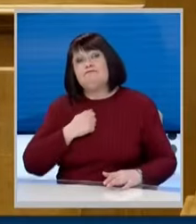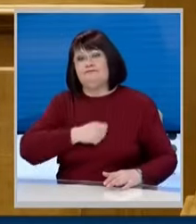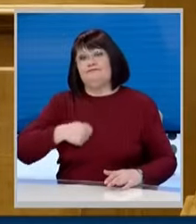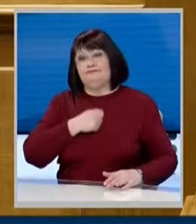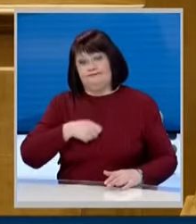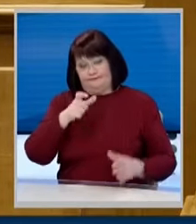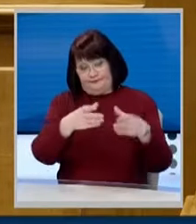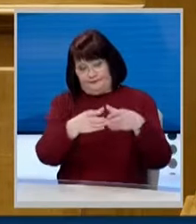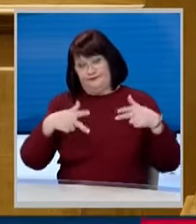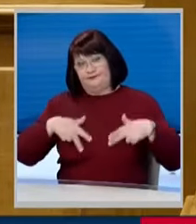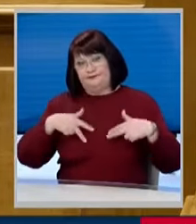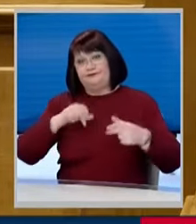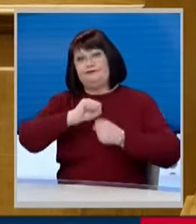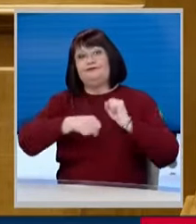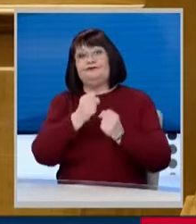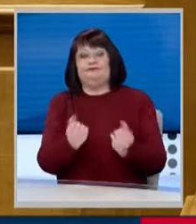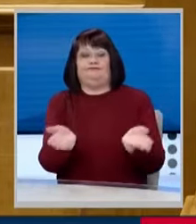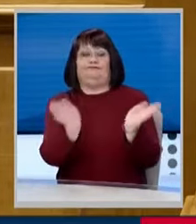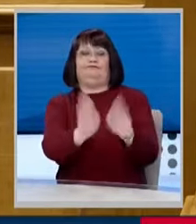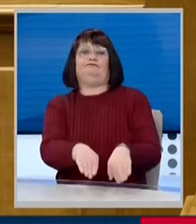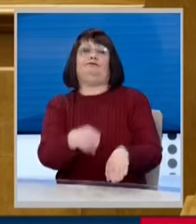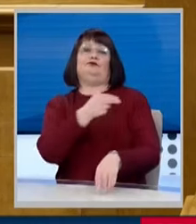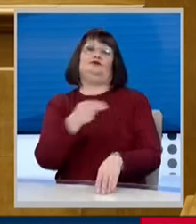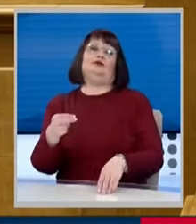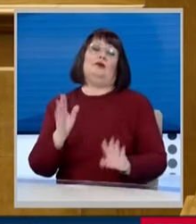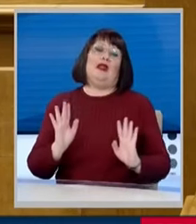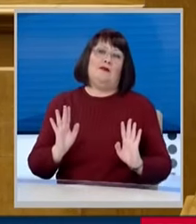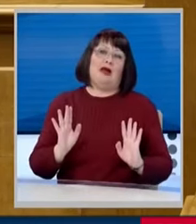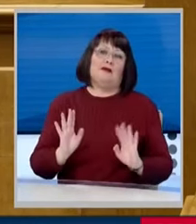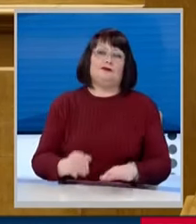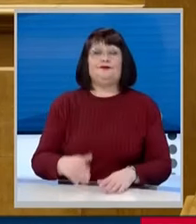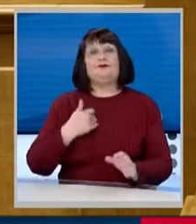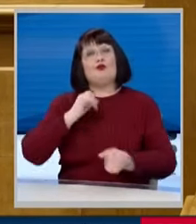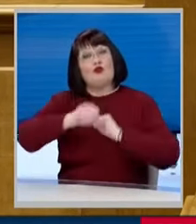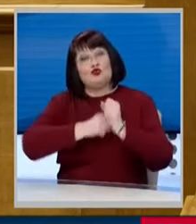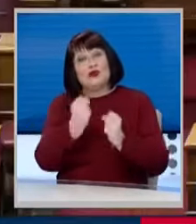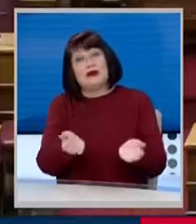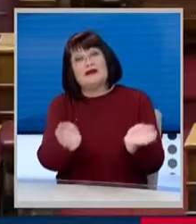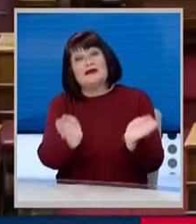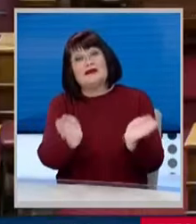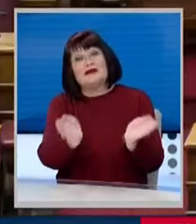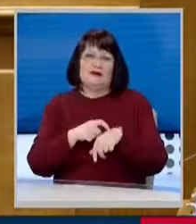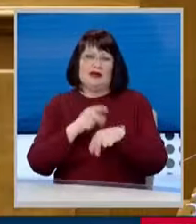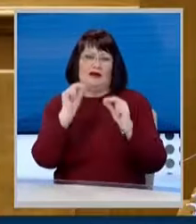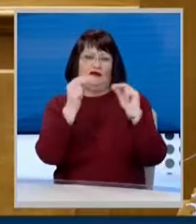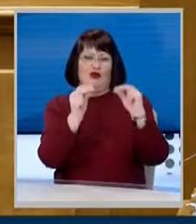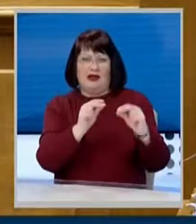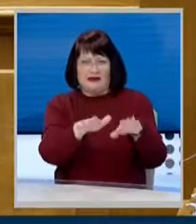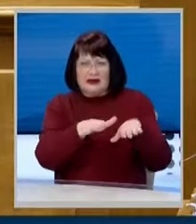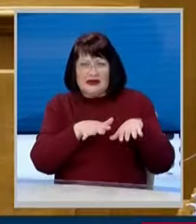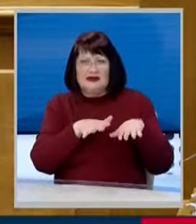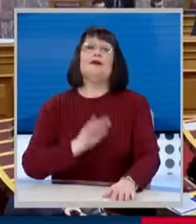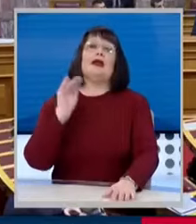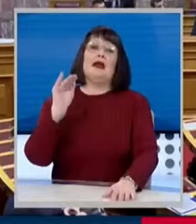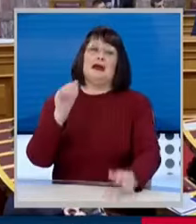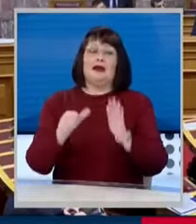η κυβέρνηση επιχείρησε να συγκαλύψει την ιστορία. Και η επιχείρηση ήταν βάρβαρη.